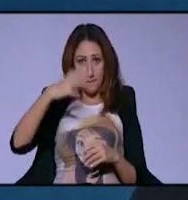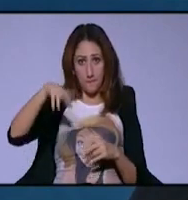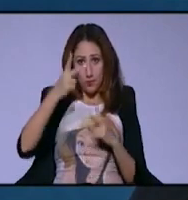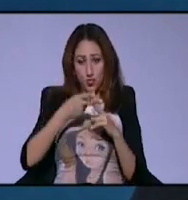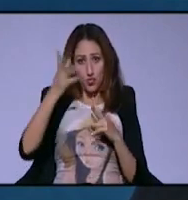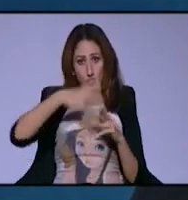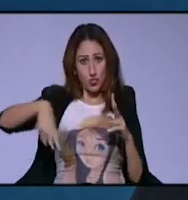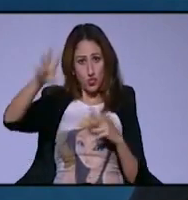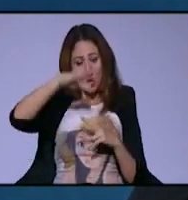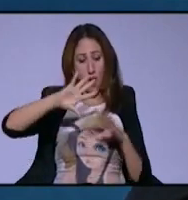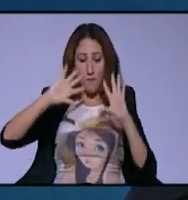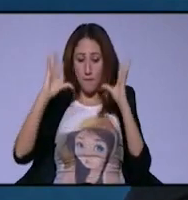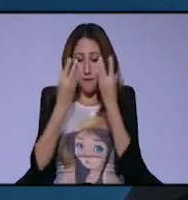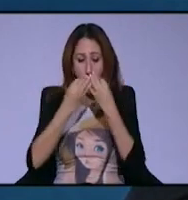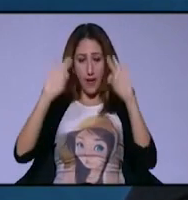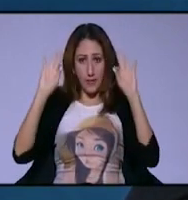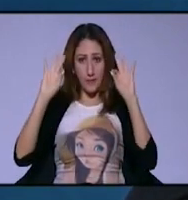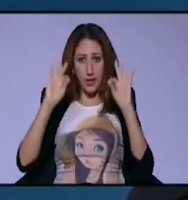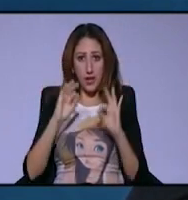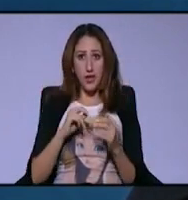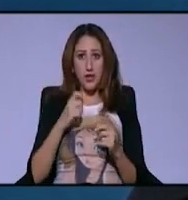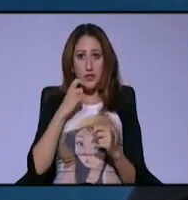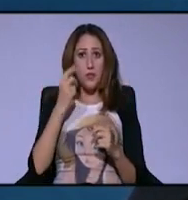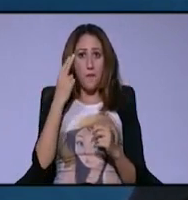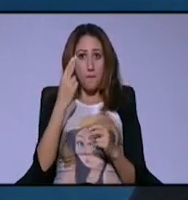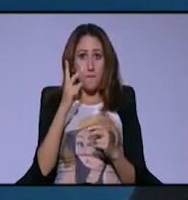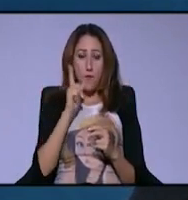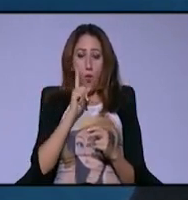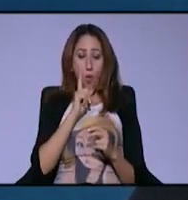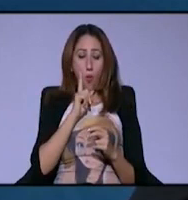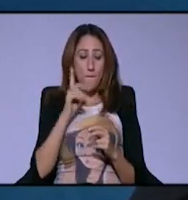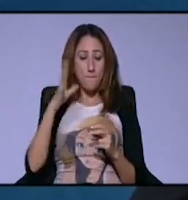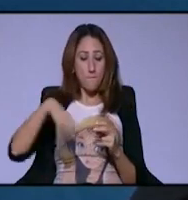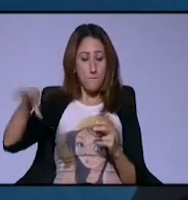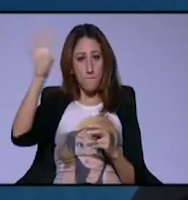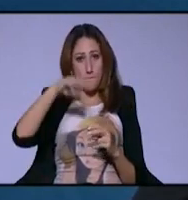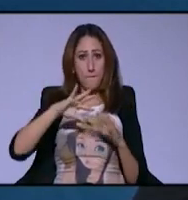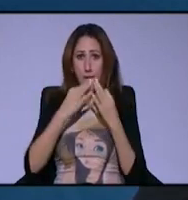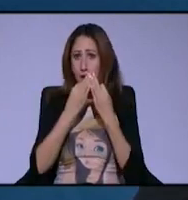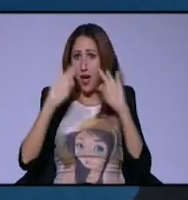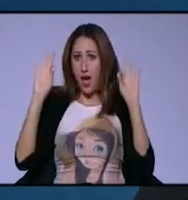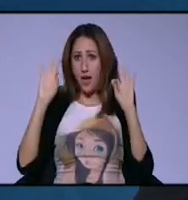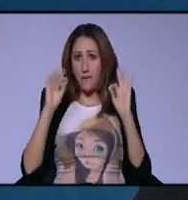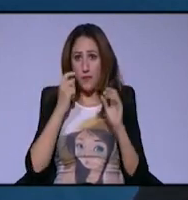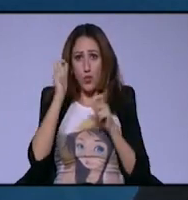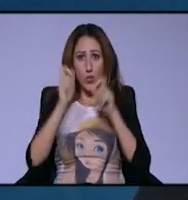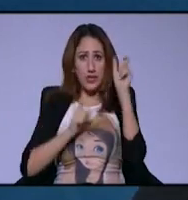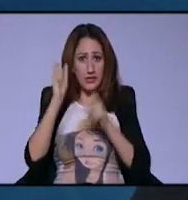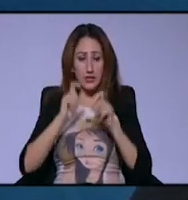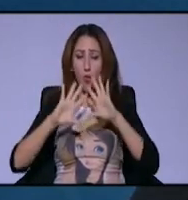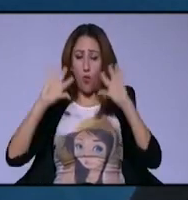مصر العظيم بأكمله، وللأمتين العربية والإسلامية، وللبشرية بأكملها، وللإنسانية